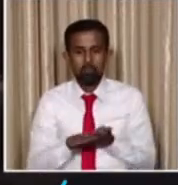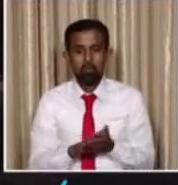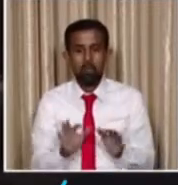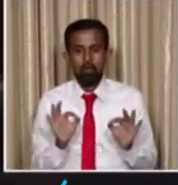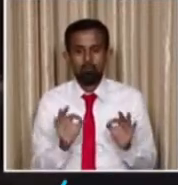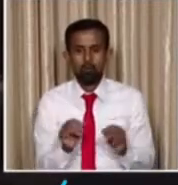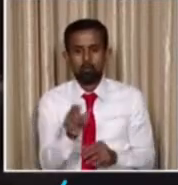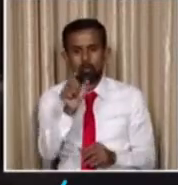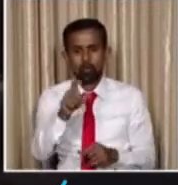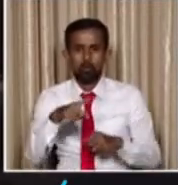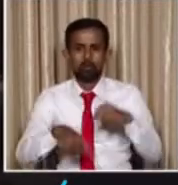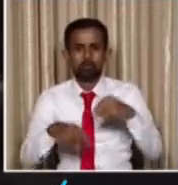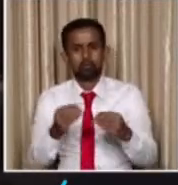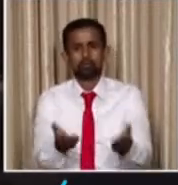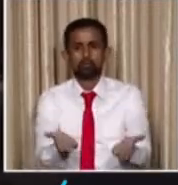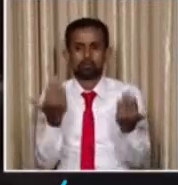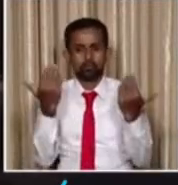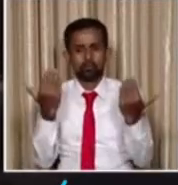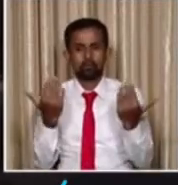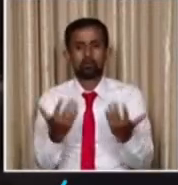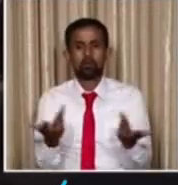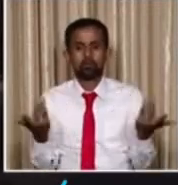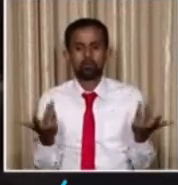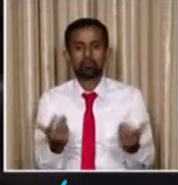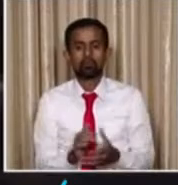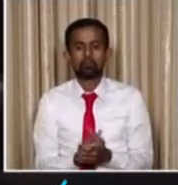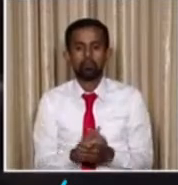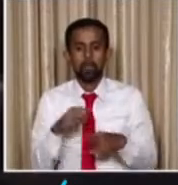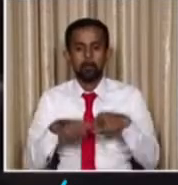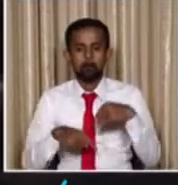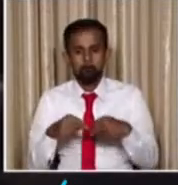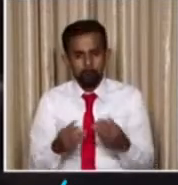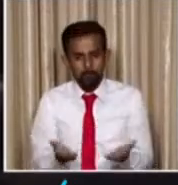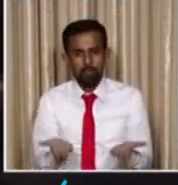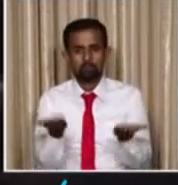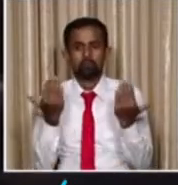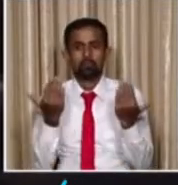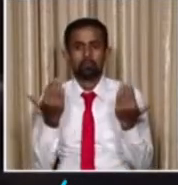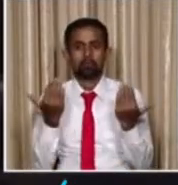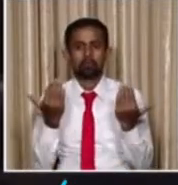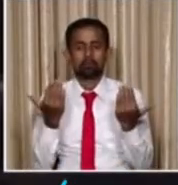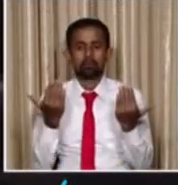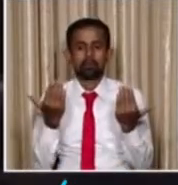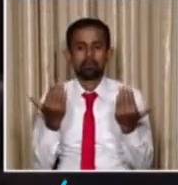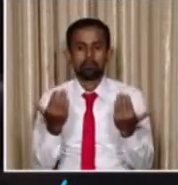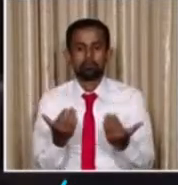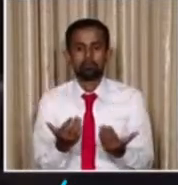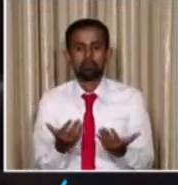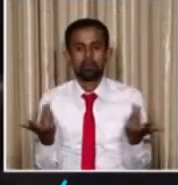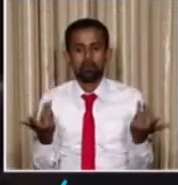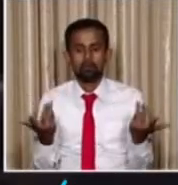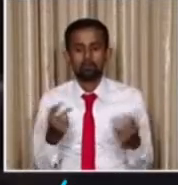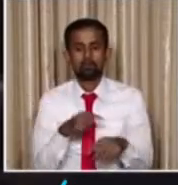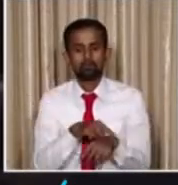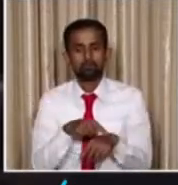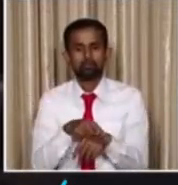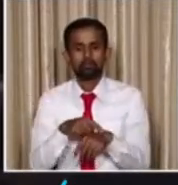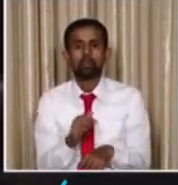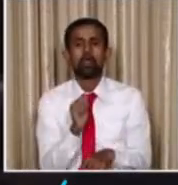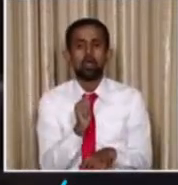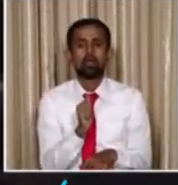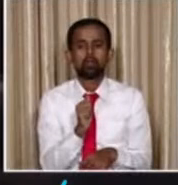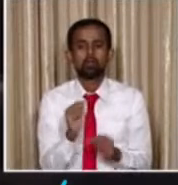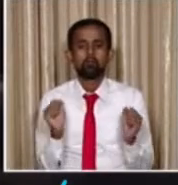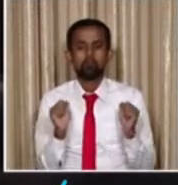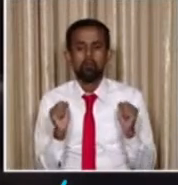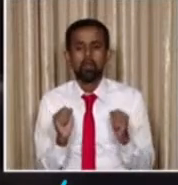හැබැයි ඔබතුමාලා ඡන්දෙ තියන්නේ දැන් ඡන්දෙ තියන්නේ නැත්තේ මැතිවරණය පවත්වන්න මැතිවරණය පවත්වන්නේ නැතුව මෙච්චර කල්ලා දින්නේ ඇයි ඇයි ඡන්දෙට